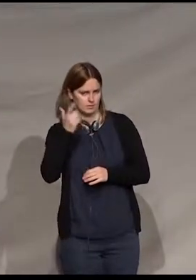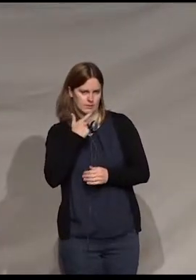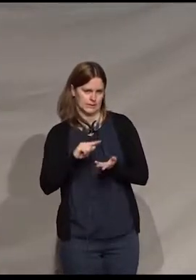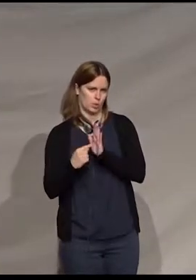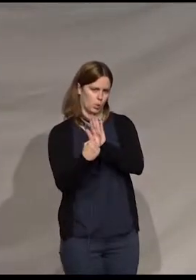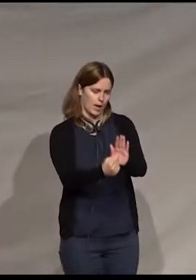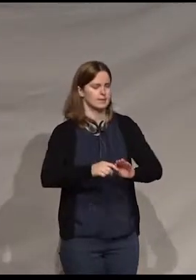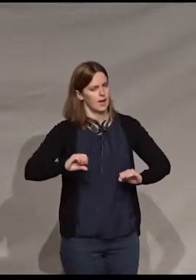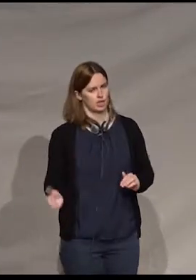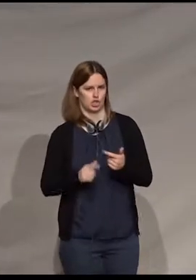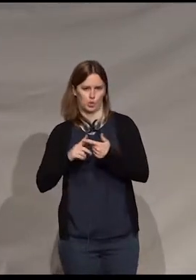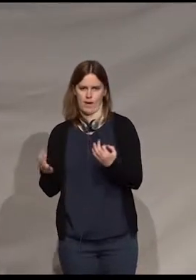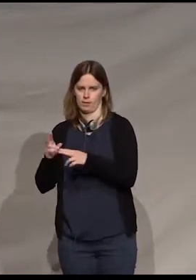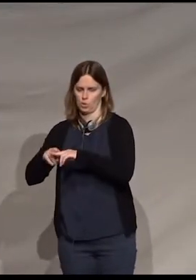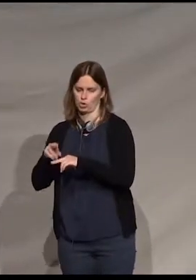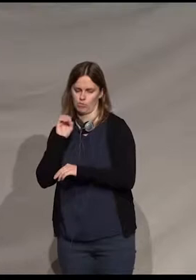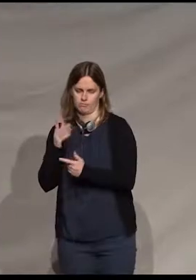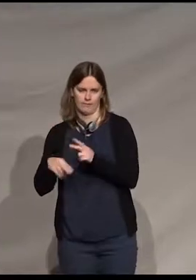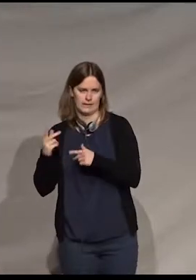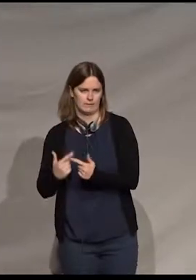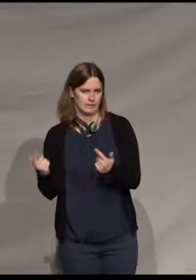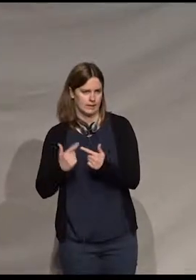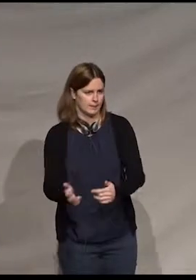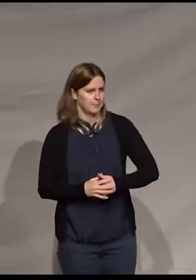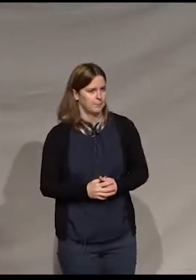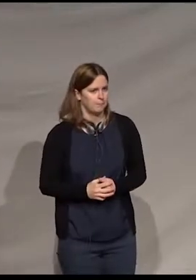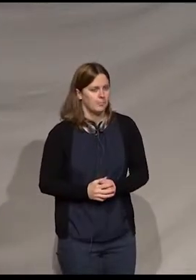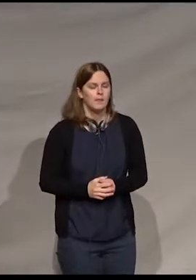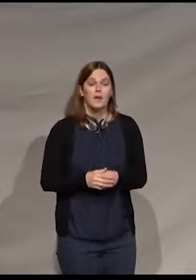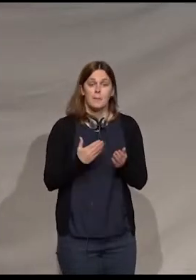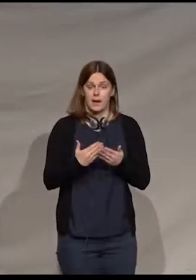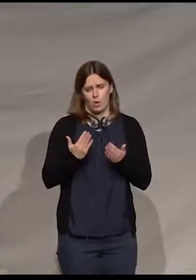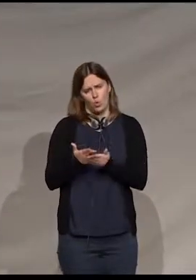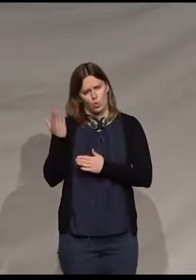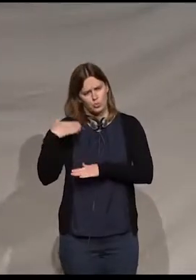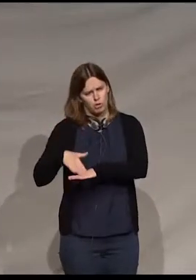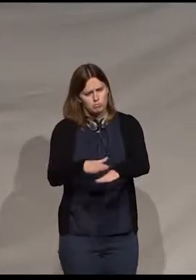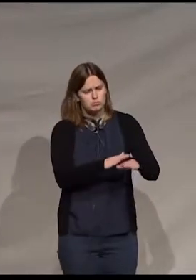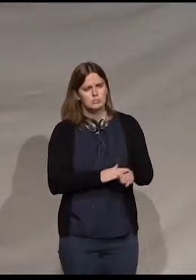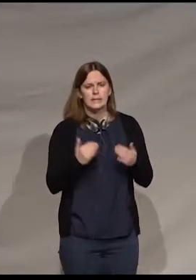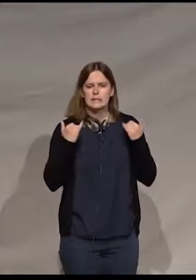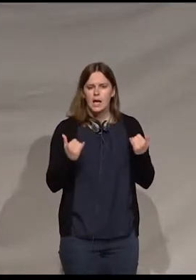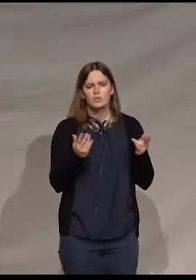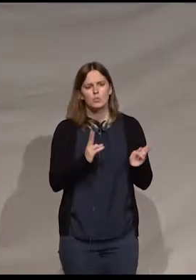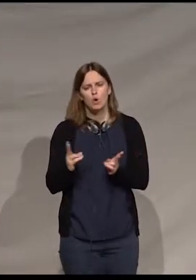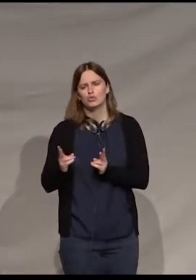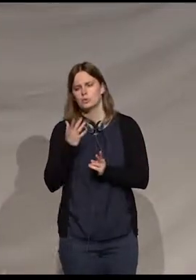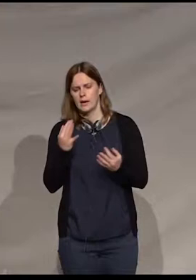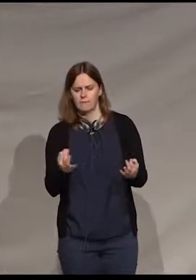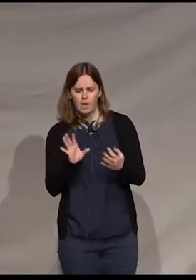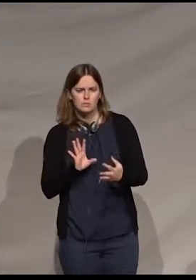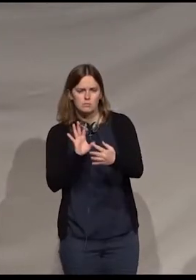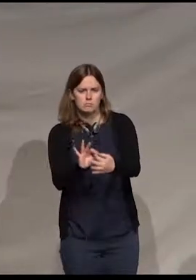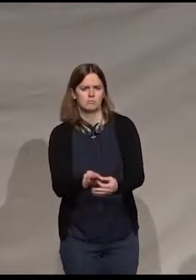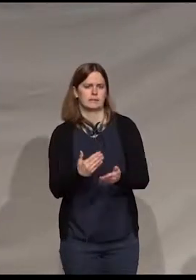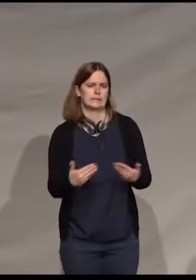Dnes už je jasné, že lidé ovládají zařízení mnoha způsoby. Hlasem, ústní tyčinkou například, ústní myš,